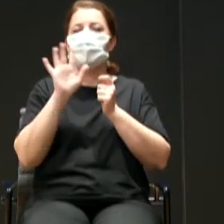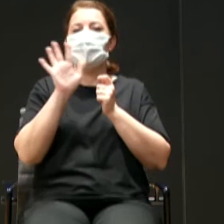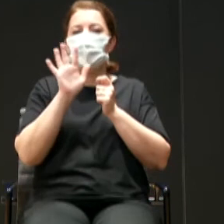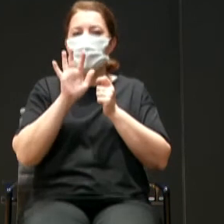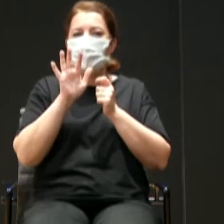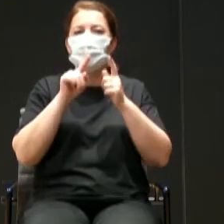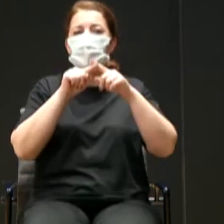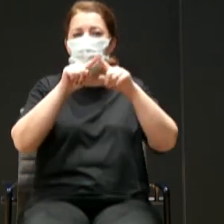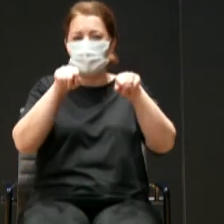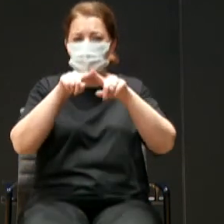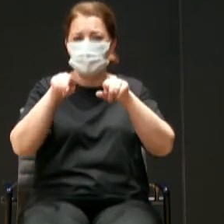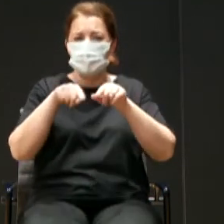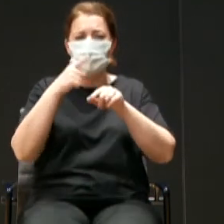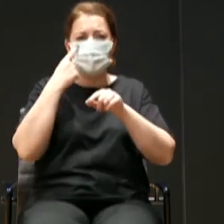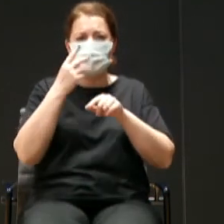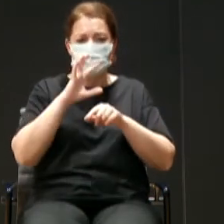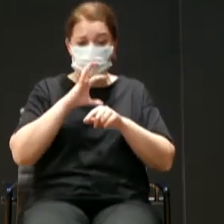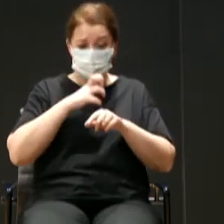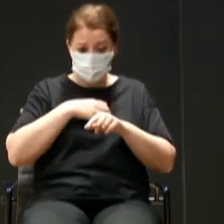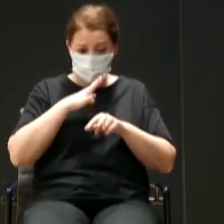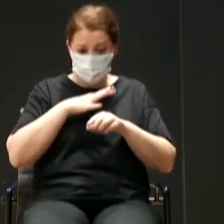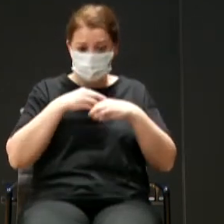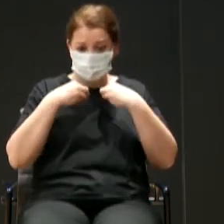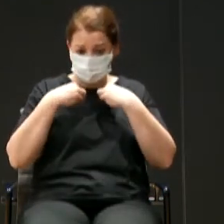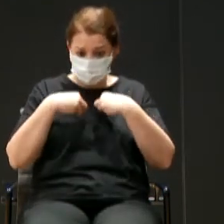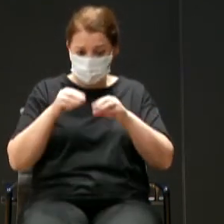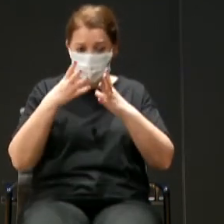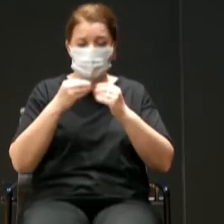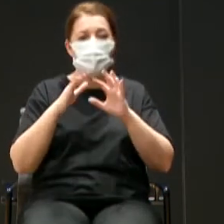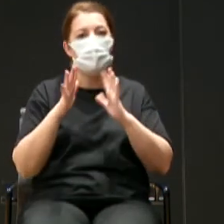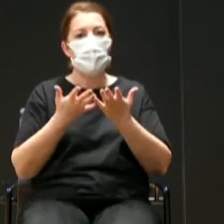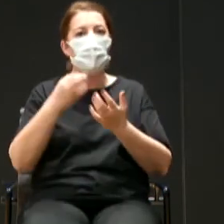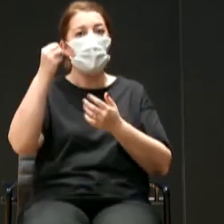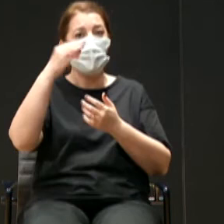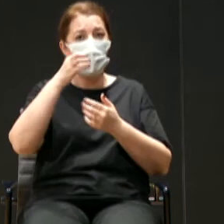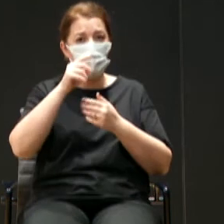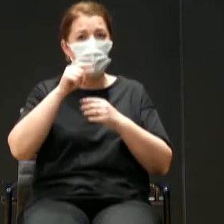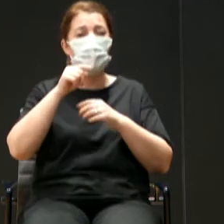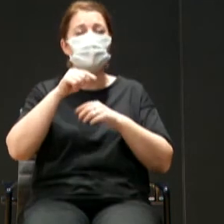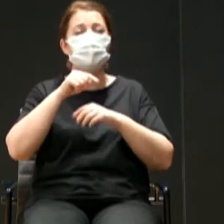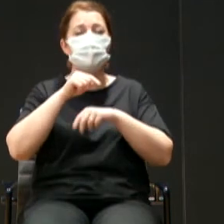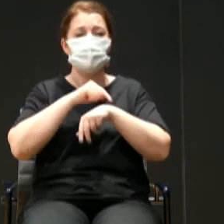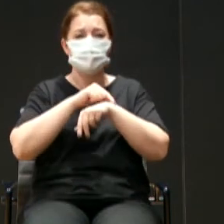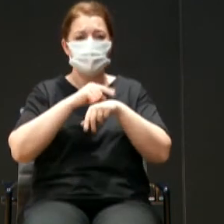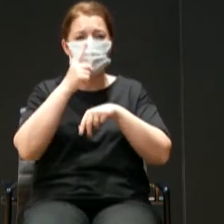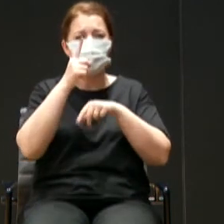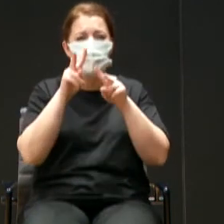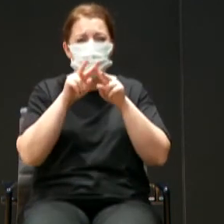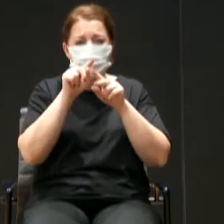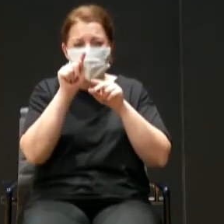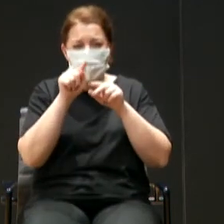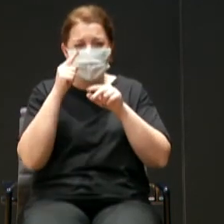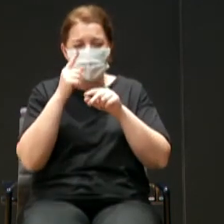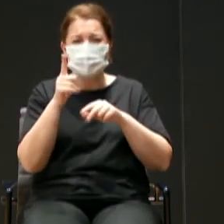dönüm kadar bir gayrimenkulümüz yok olmuş ama AK Parti döneminde 1 metrekare kendi şu anda yönetim